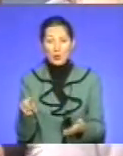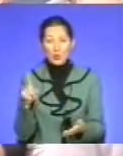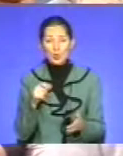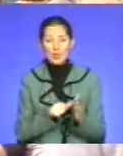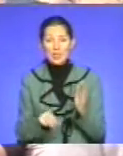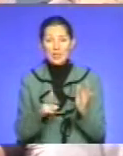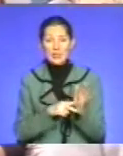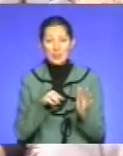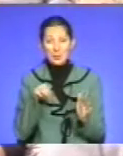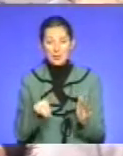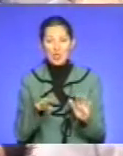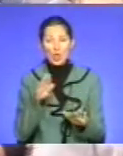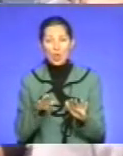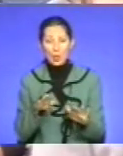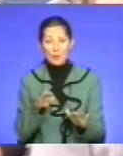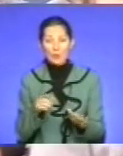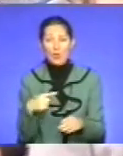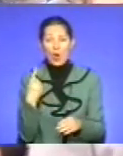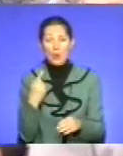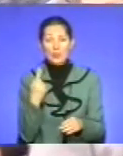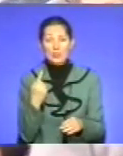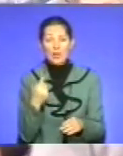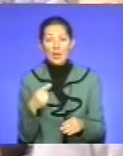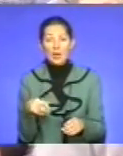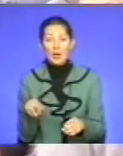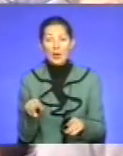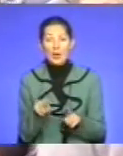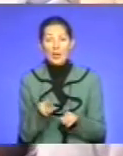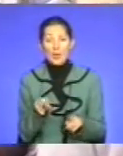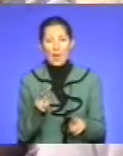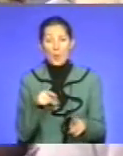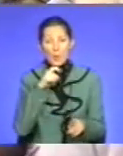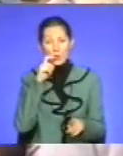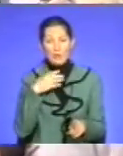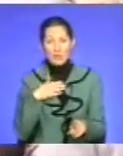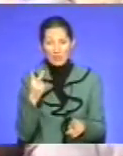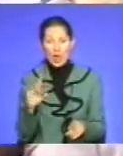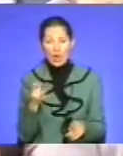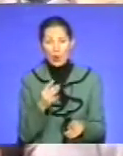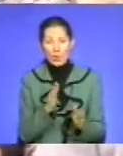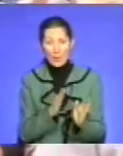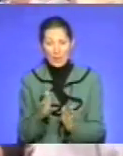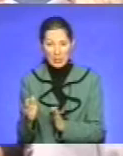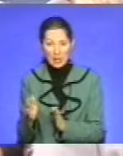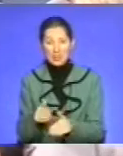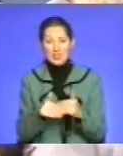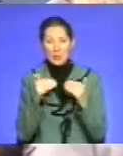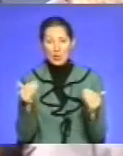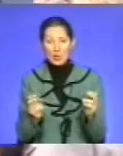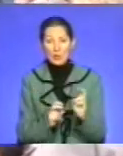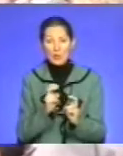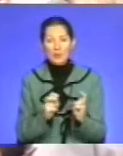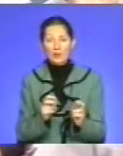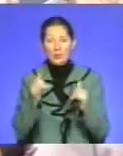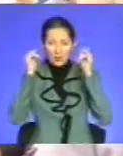2 167 000 тонн. Приємно те, що в області, знову ж таки, в цілому по Україні, а в нас вже два роки підраз збільшується виробництво